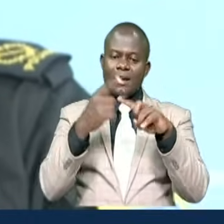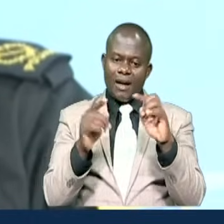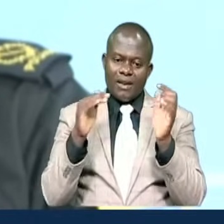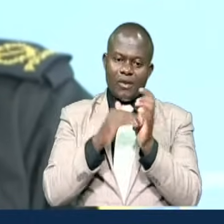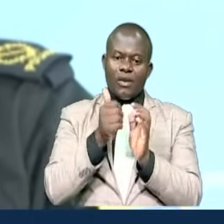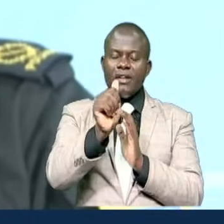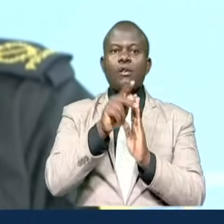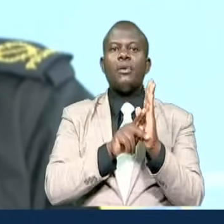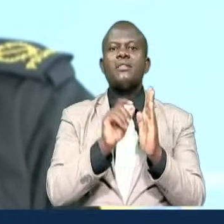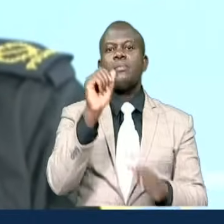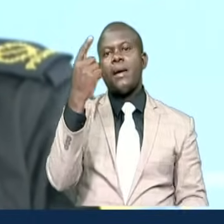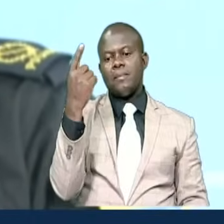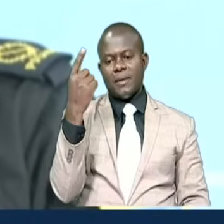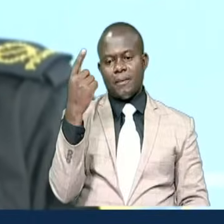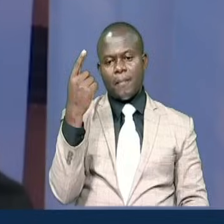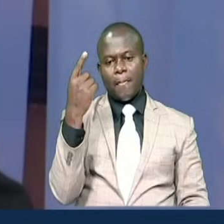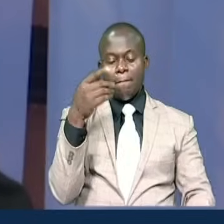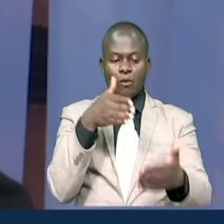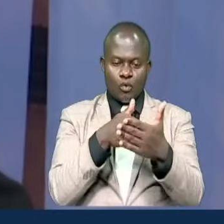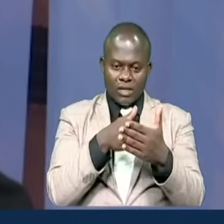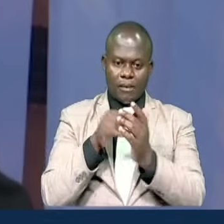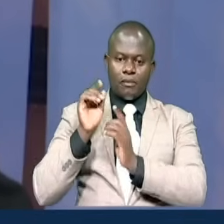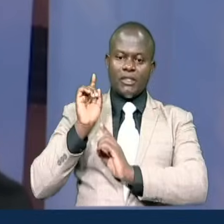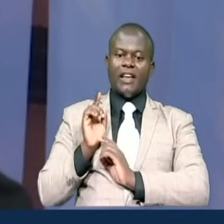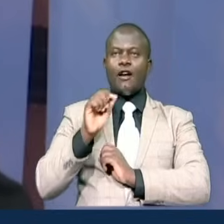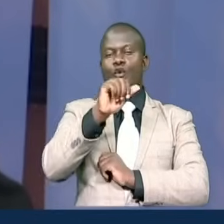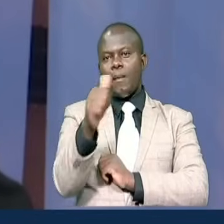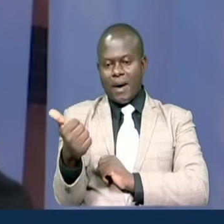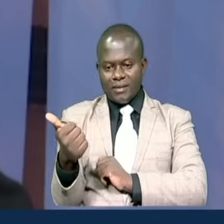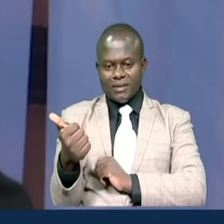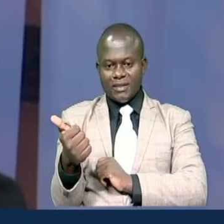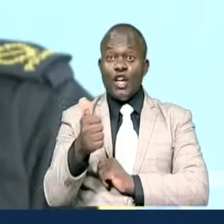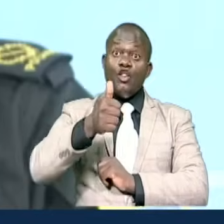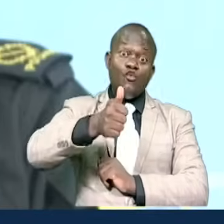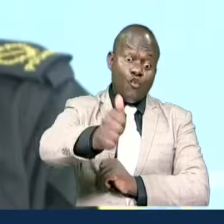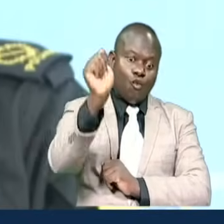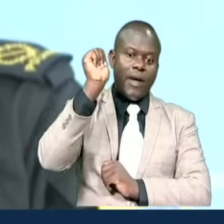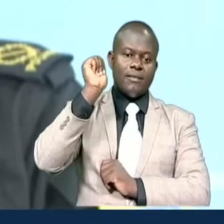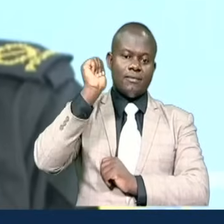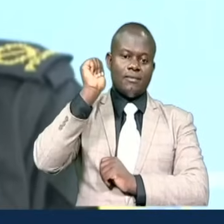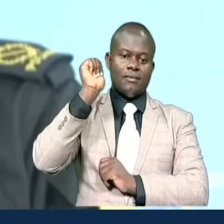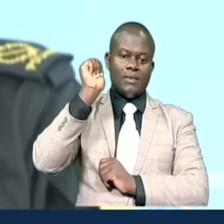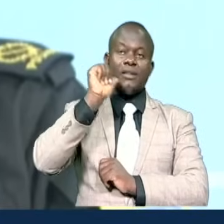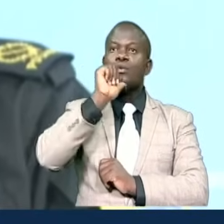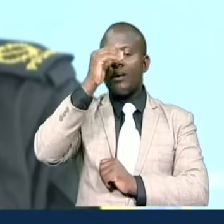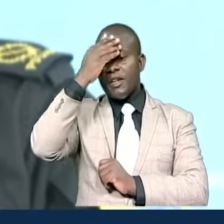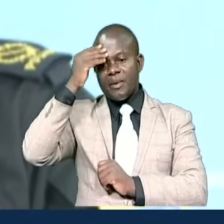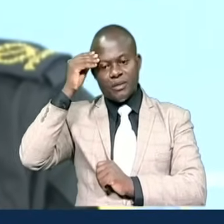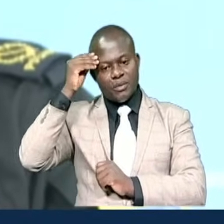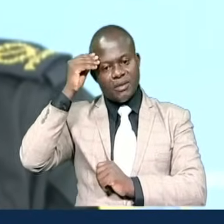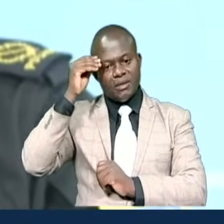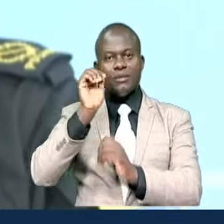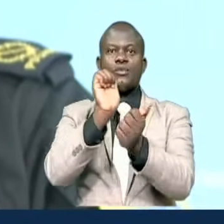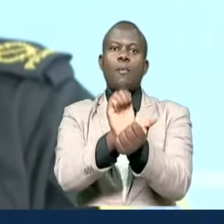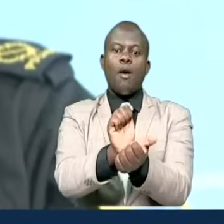ni ryo hame rya mbere uzabangamira umutekano w'abandi n'uwe ku giti cye kandi tutamwibagiwe